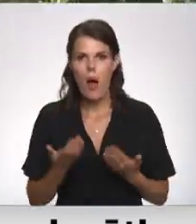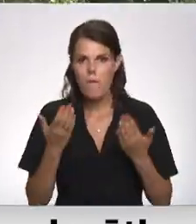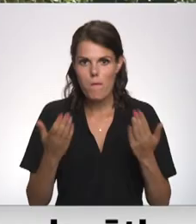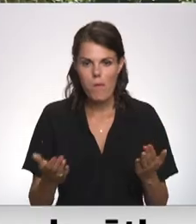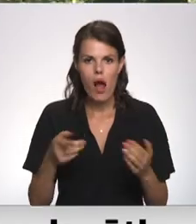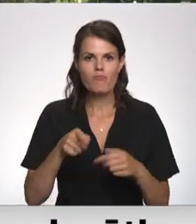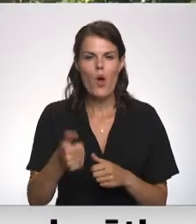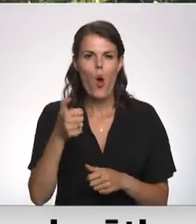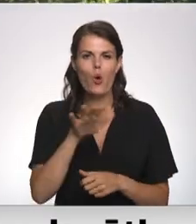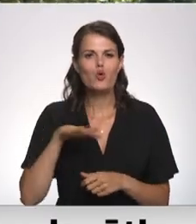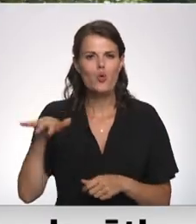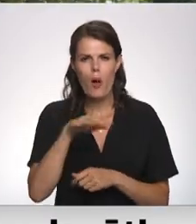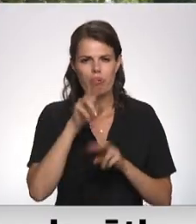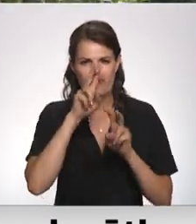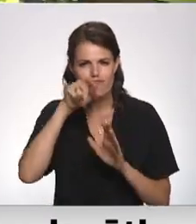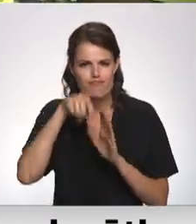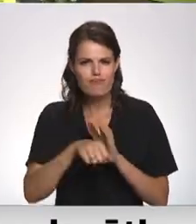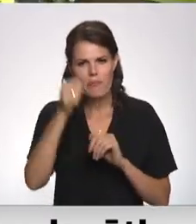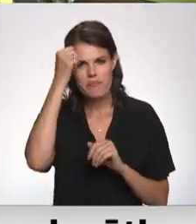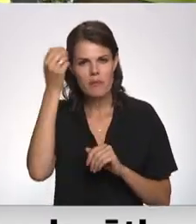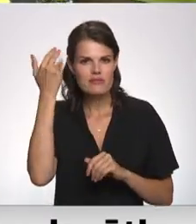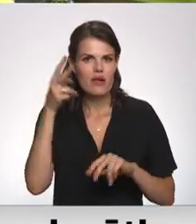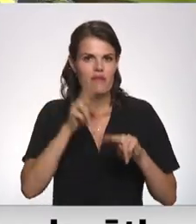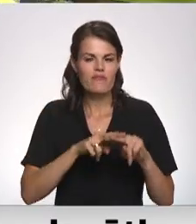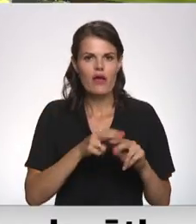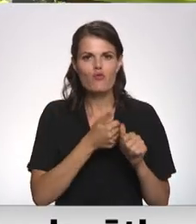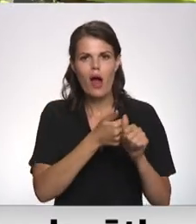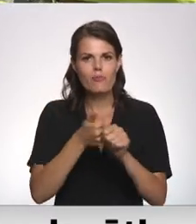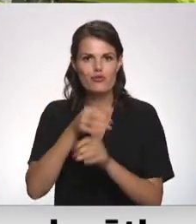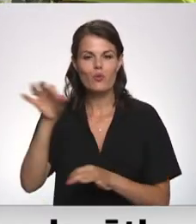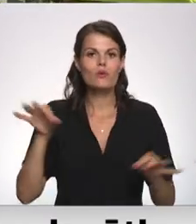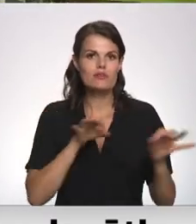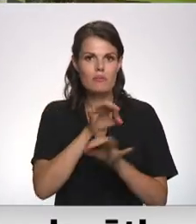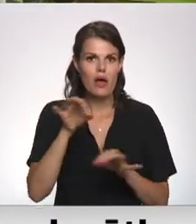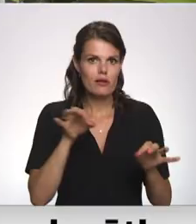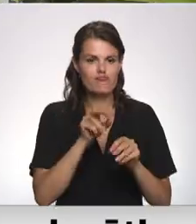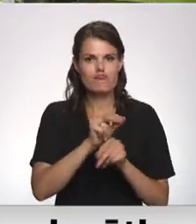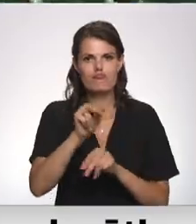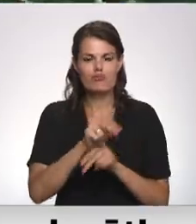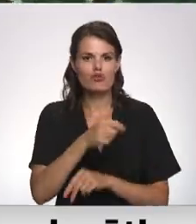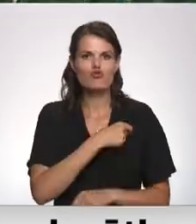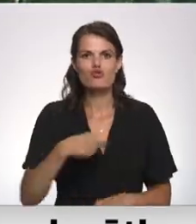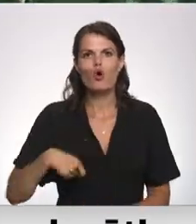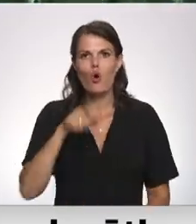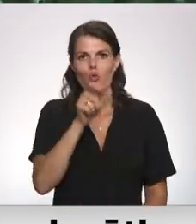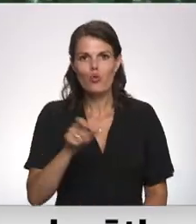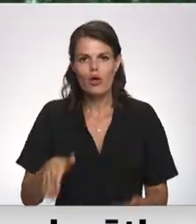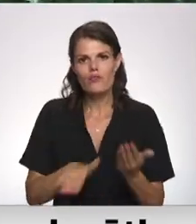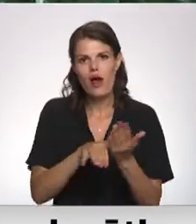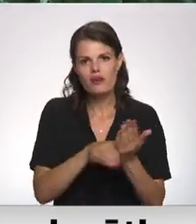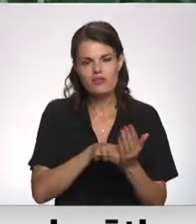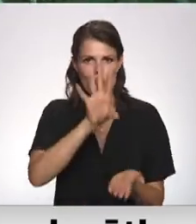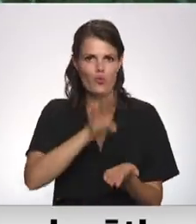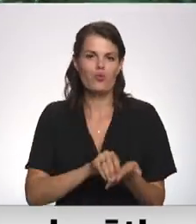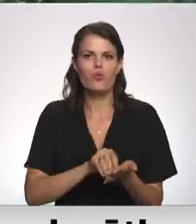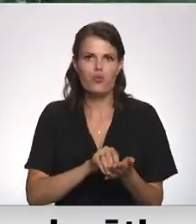Grobiņas arheoloģisko pieminekļu un iespējamo senvietu apsekošanā un uzmērīšanā tika apmācīti studenti, kuri asistēja